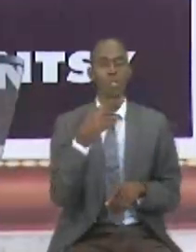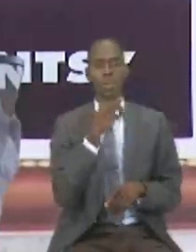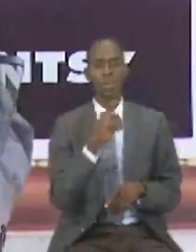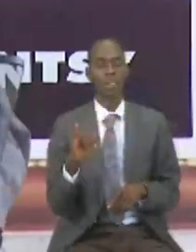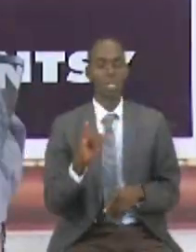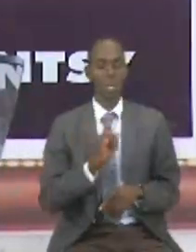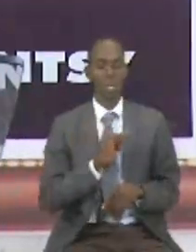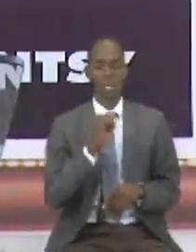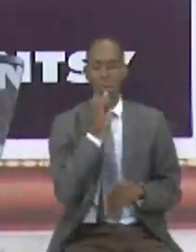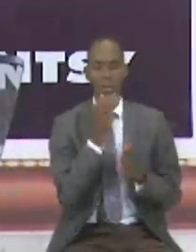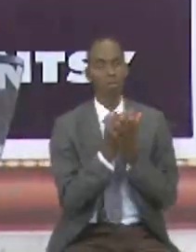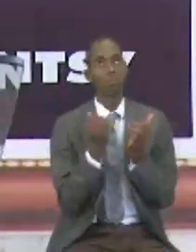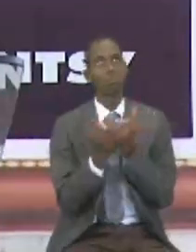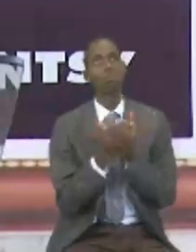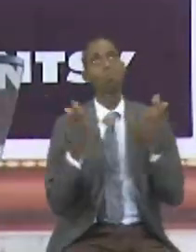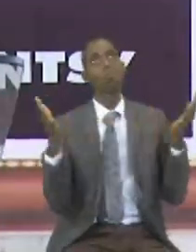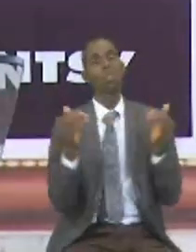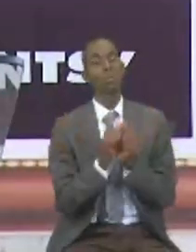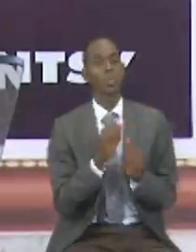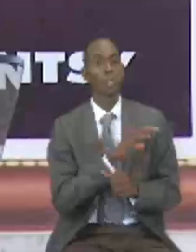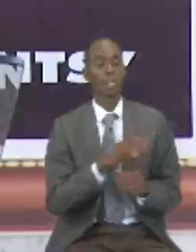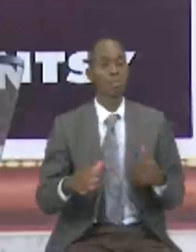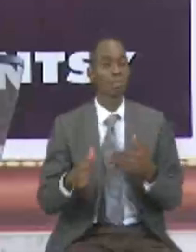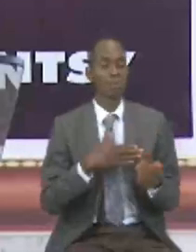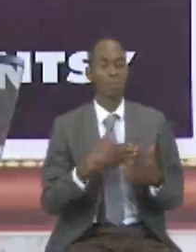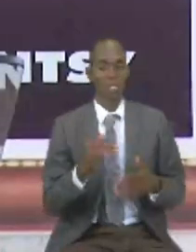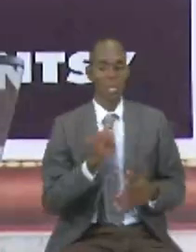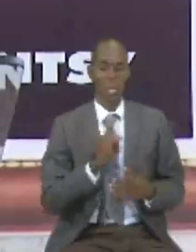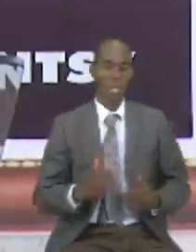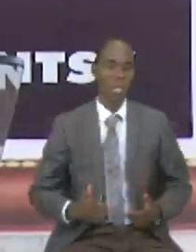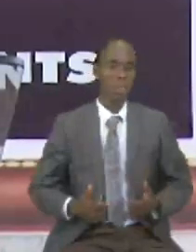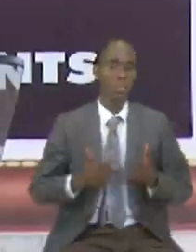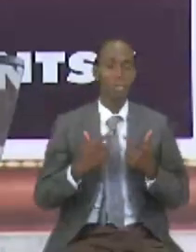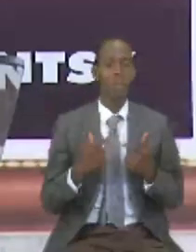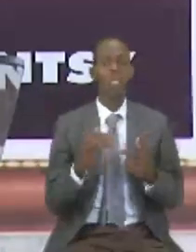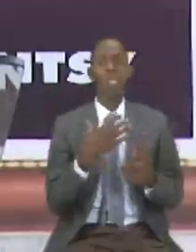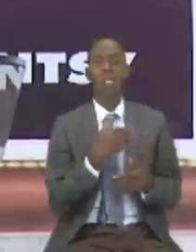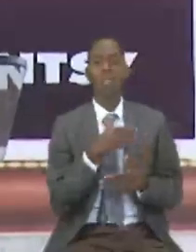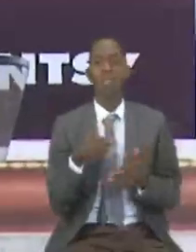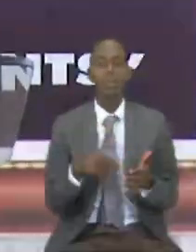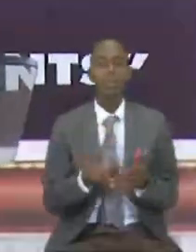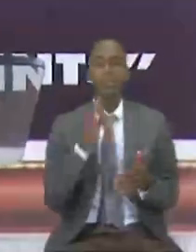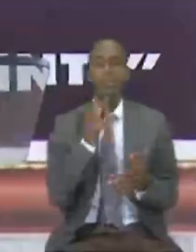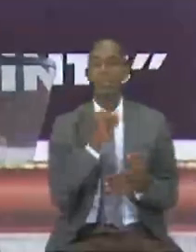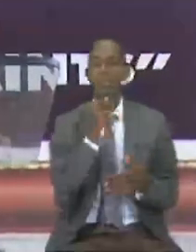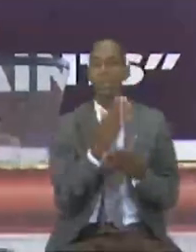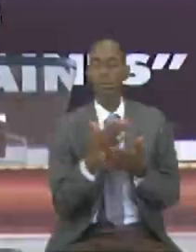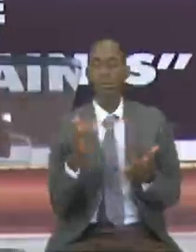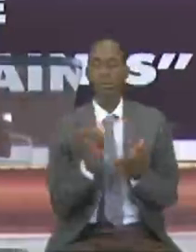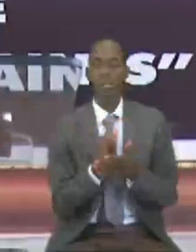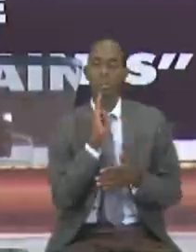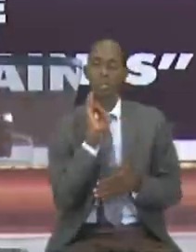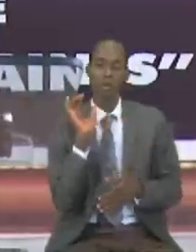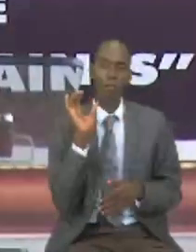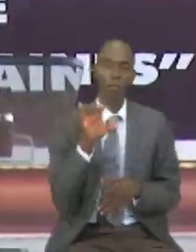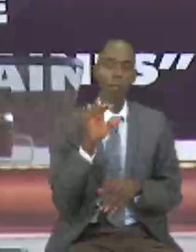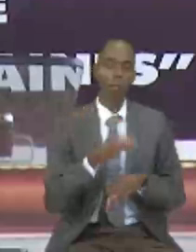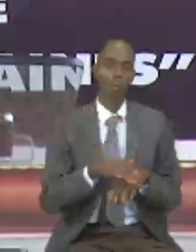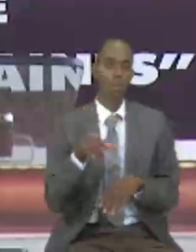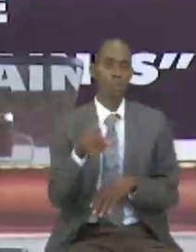comme l'apôtre Paul que j'ai été crucifié avec Christ. Et si je vis, alors ce n'est pas quelque chose qui t'a été